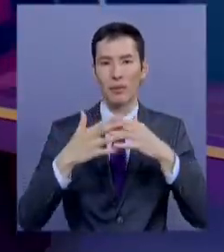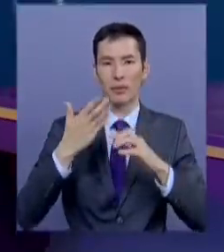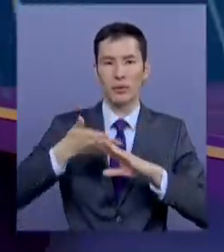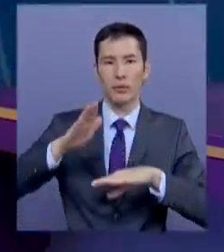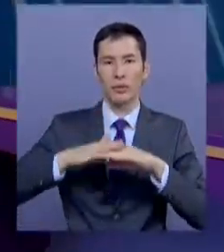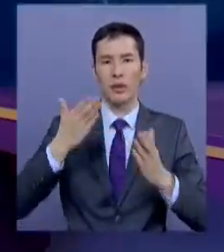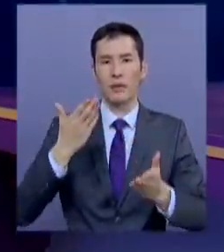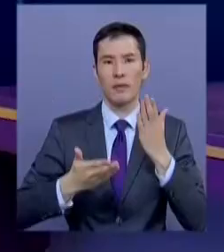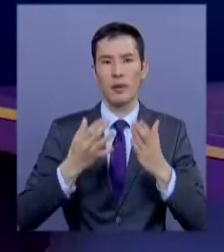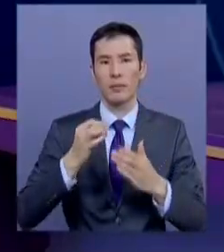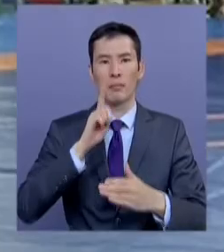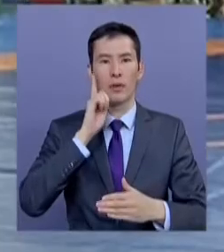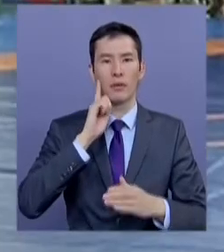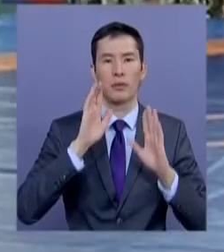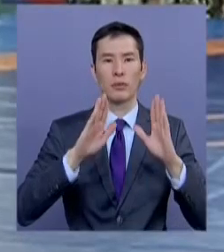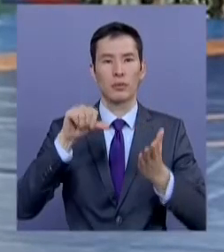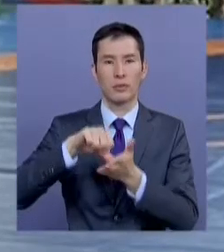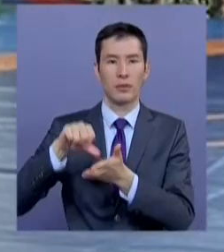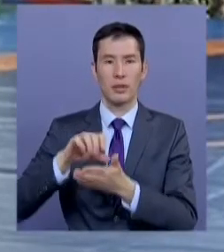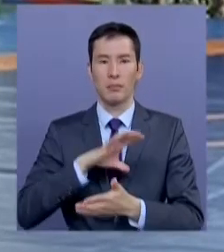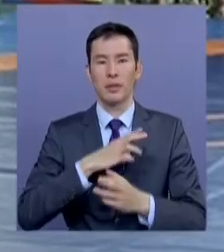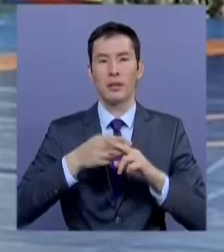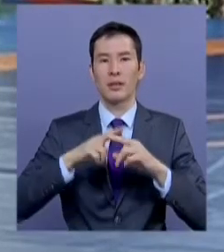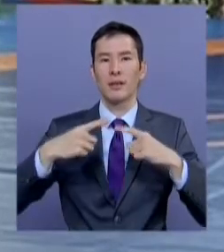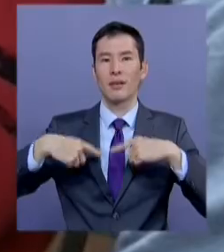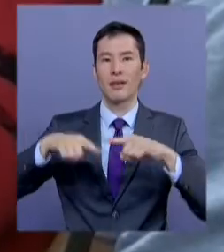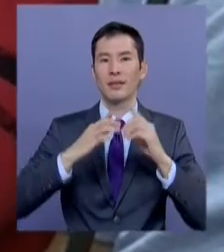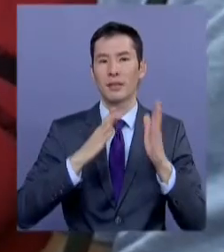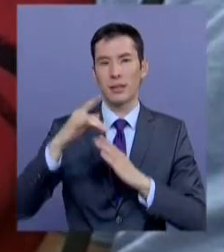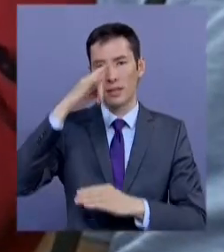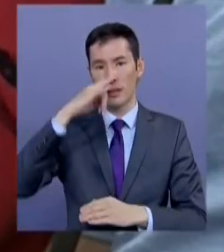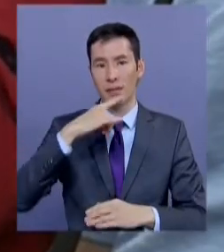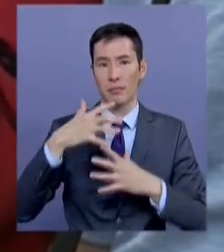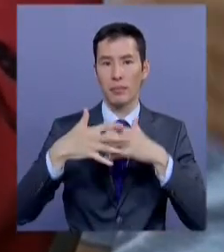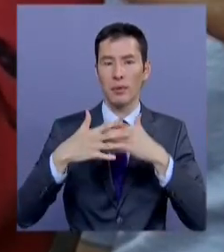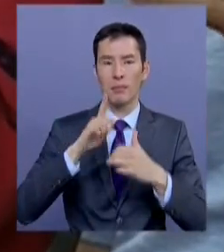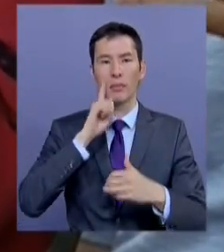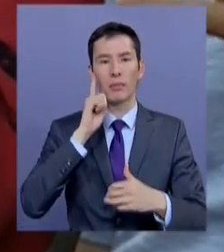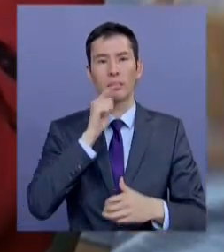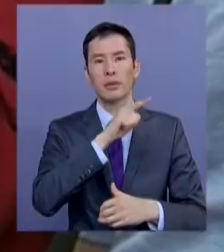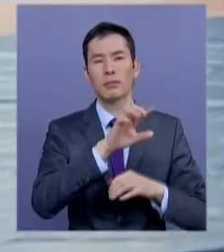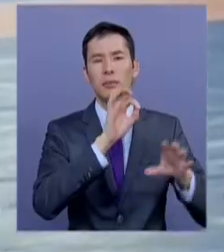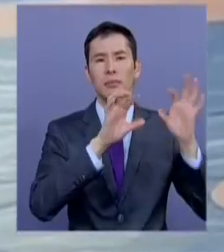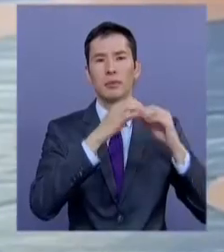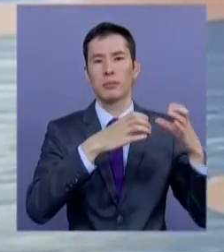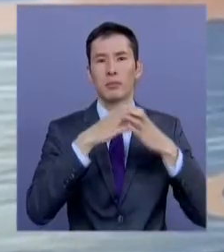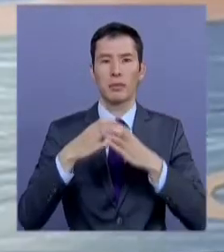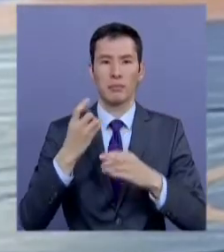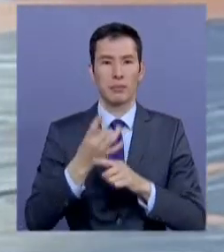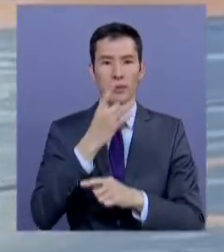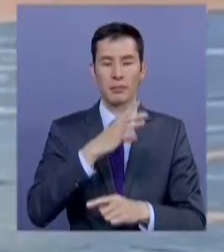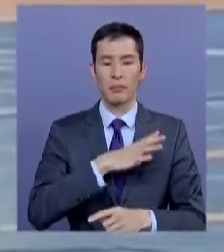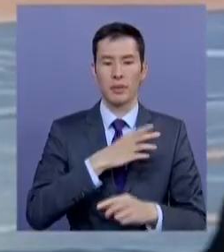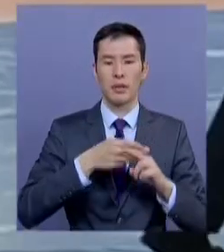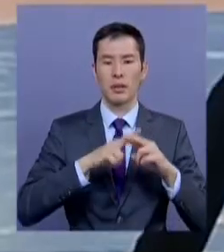салмақтағы жастар ғана күш сынасты. Ұйымдастырушылардың айтуынша, қазақ күресінен жастар арасындағы түйе палуанды анықтау алғаш рет өткен.